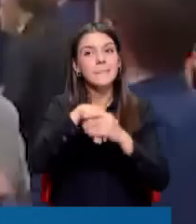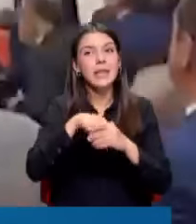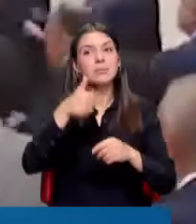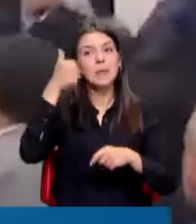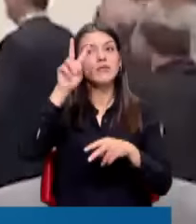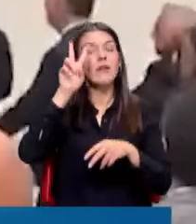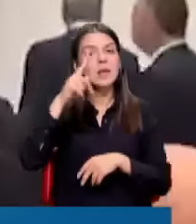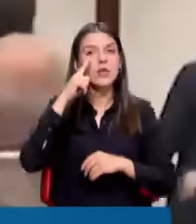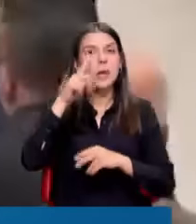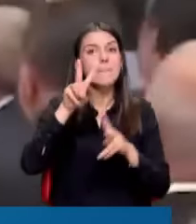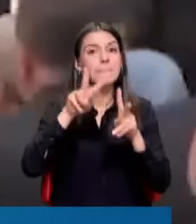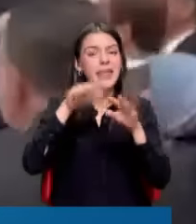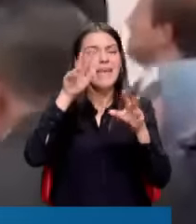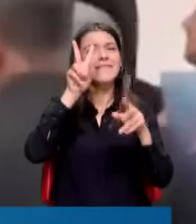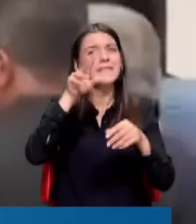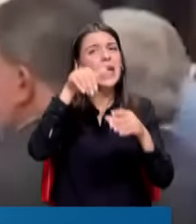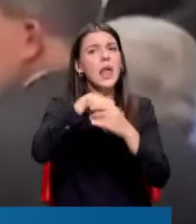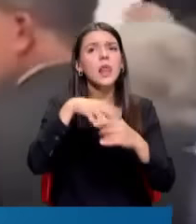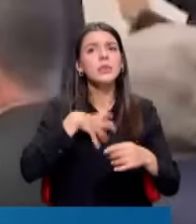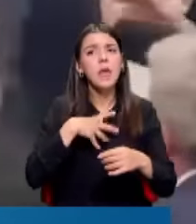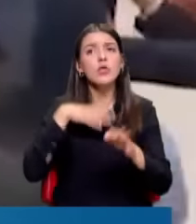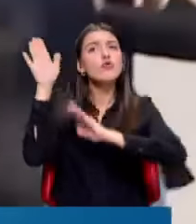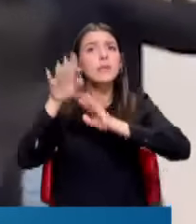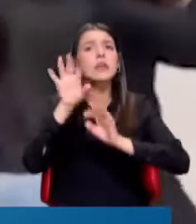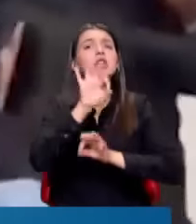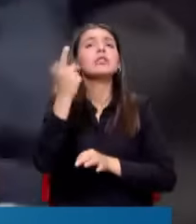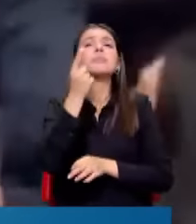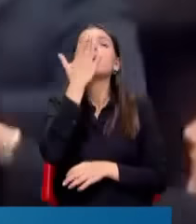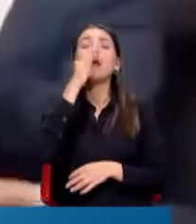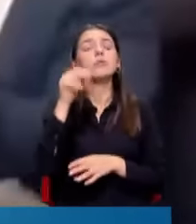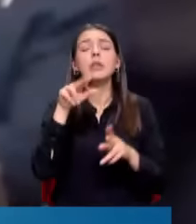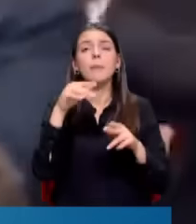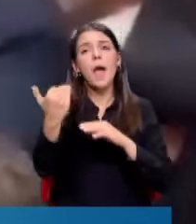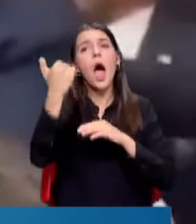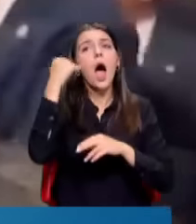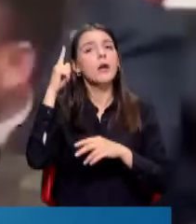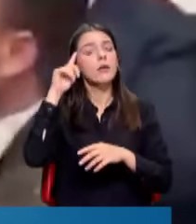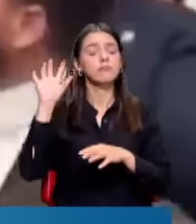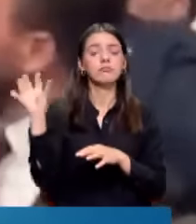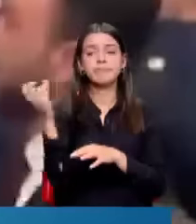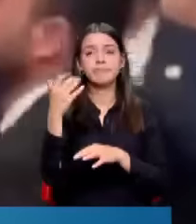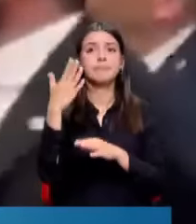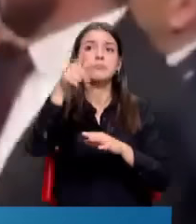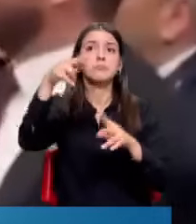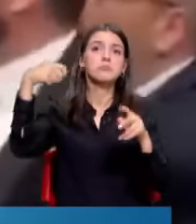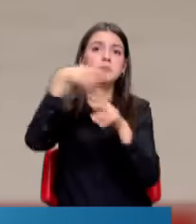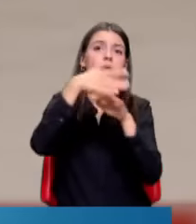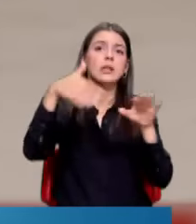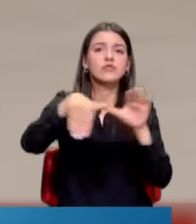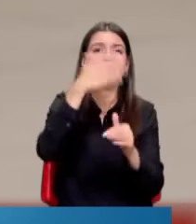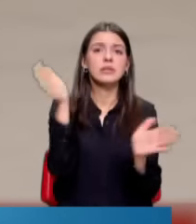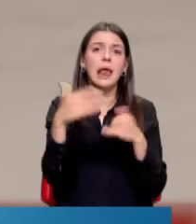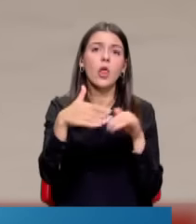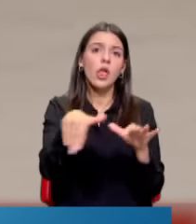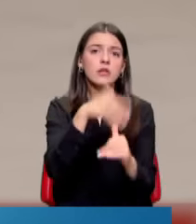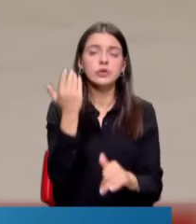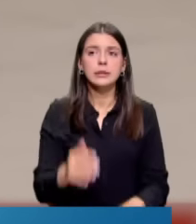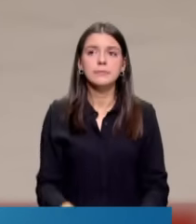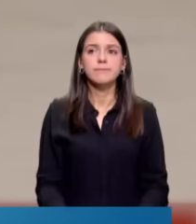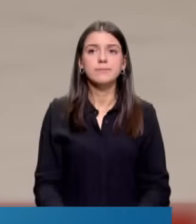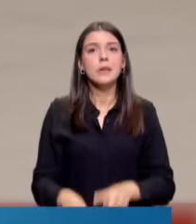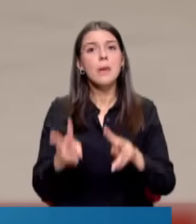Bozdağ, milletvekilleri birbirini yumruklarken hiçbir şey yokmuş gibi arkasını dönüp genel kurul salonundan ayrıldı. Meclis Başkan